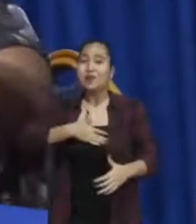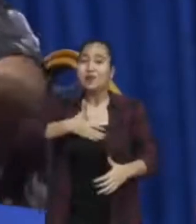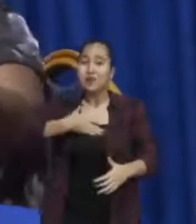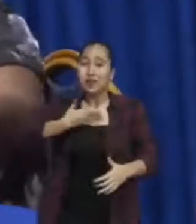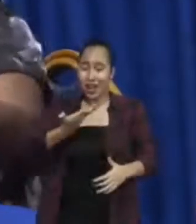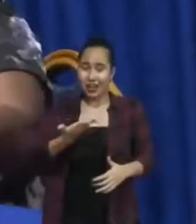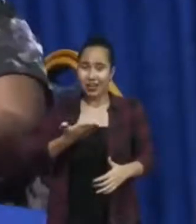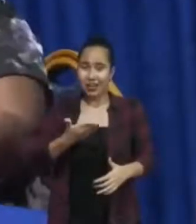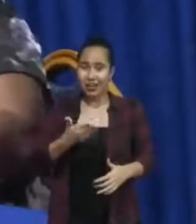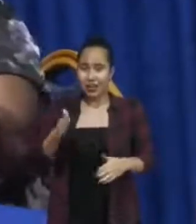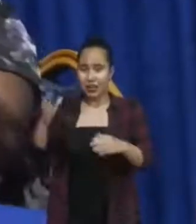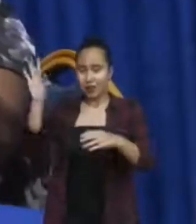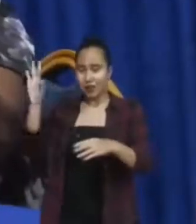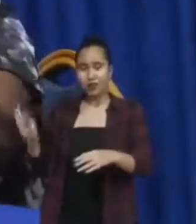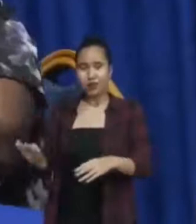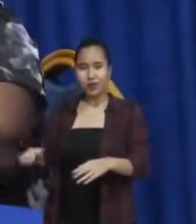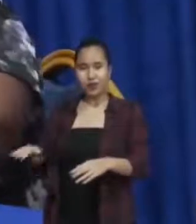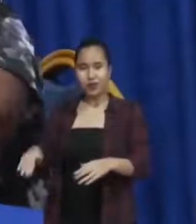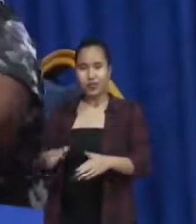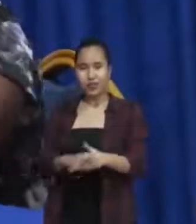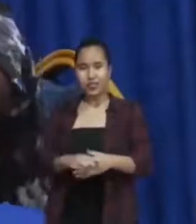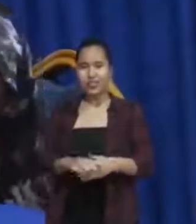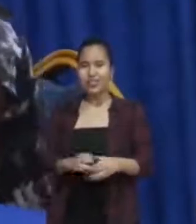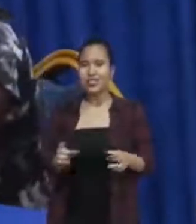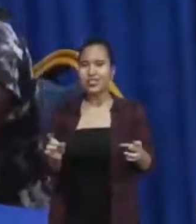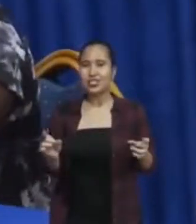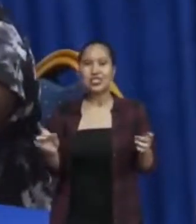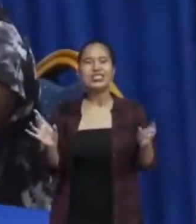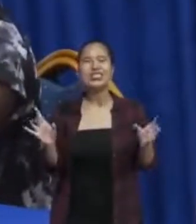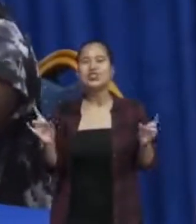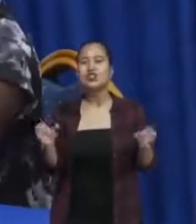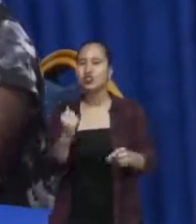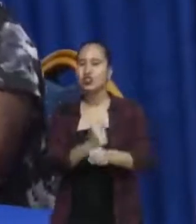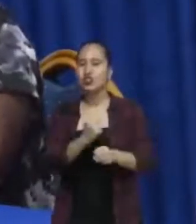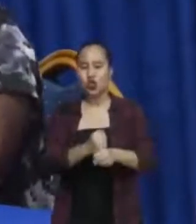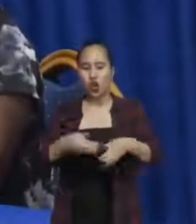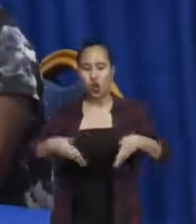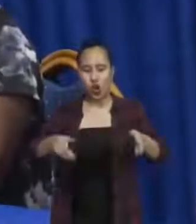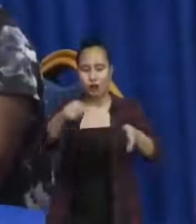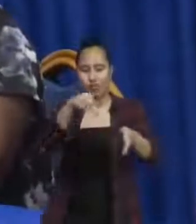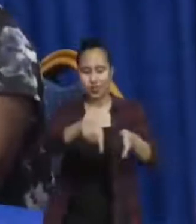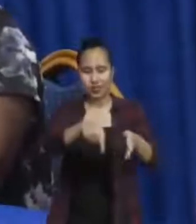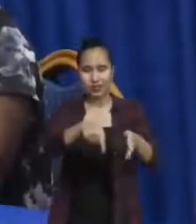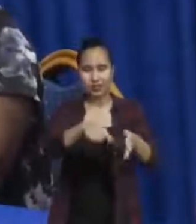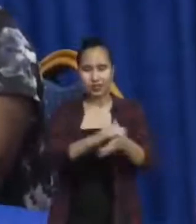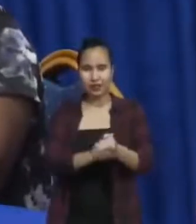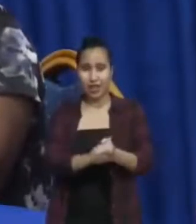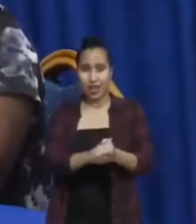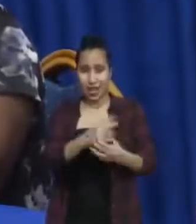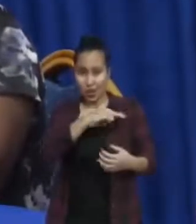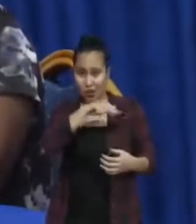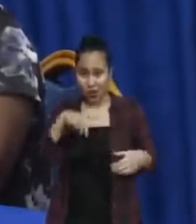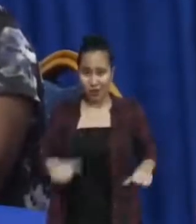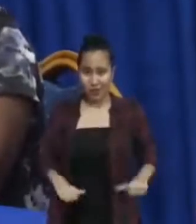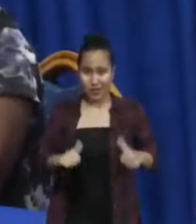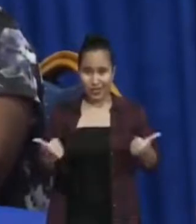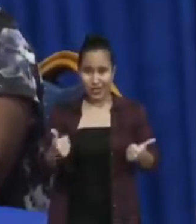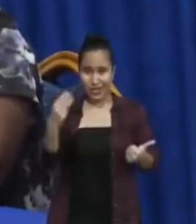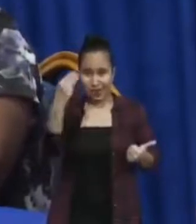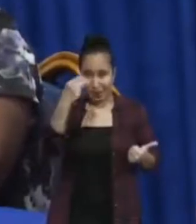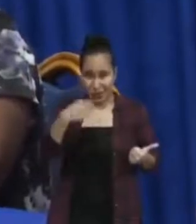zeggen. Tang na je osso. If you know up next voor doen naar straat. En we beginnen maandag